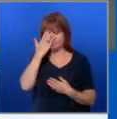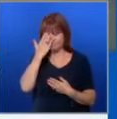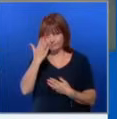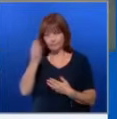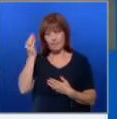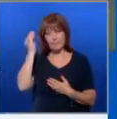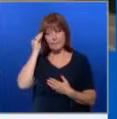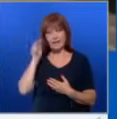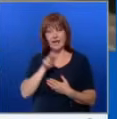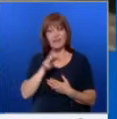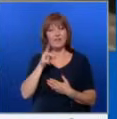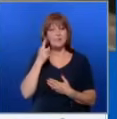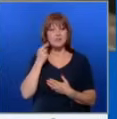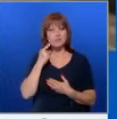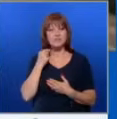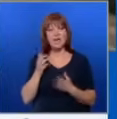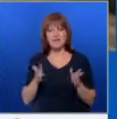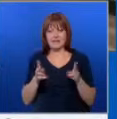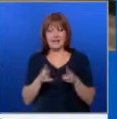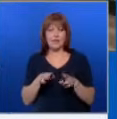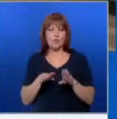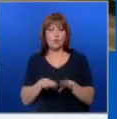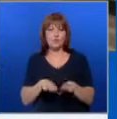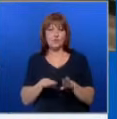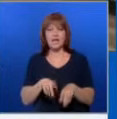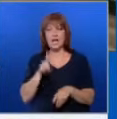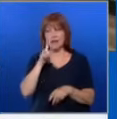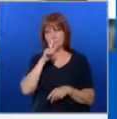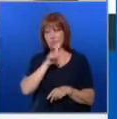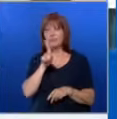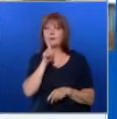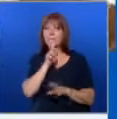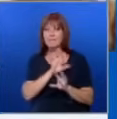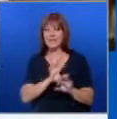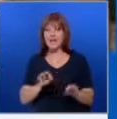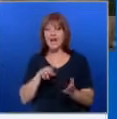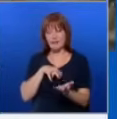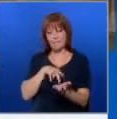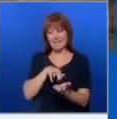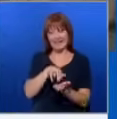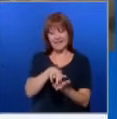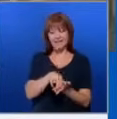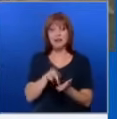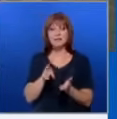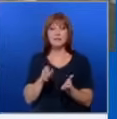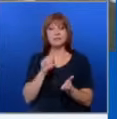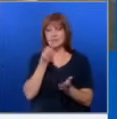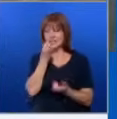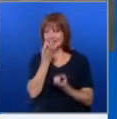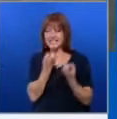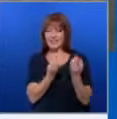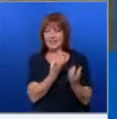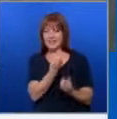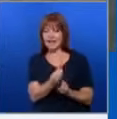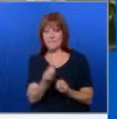на двамата младежи и с кратко шествие и минута мълчание. Тук на фаталната пешеходна пътека бяха поставени и цветя.